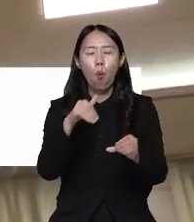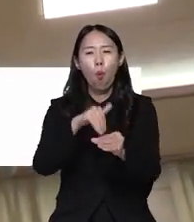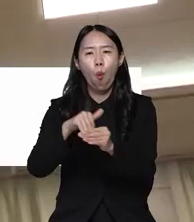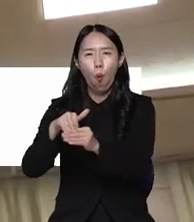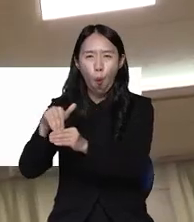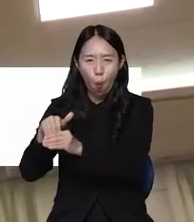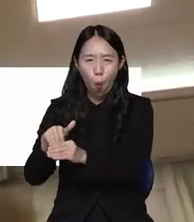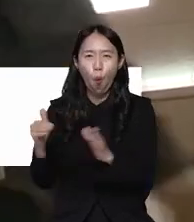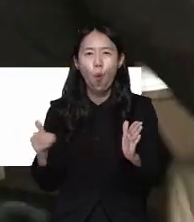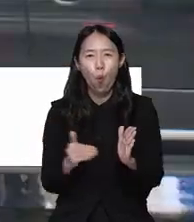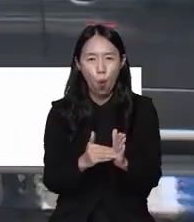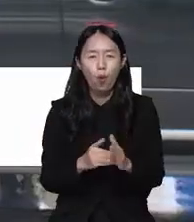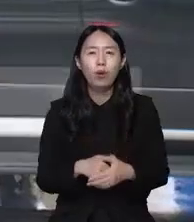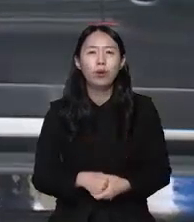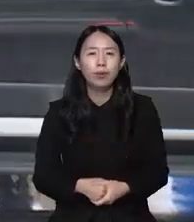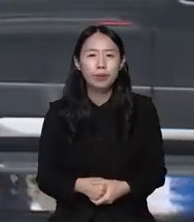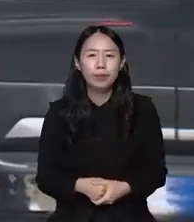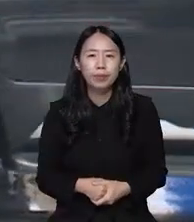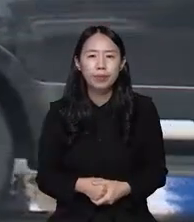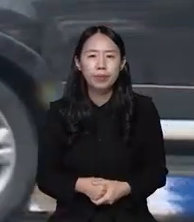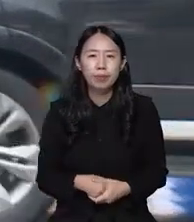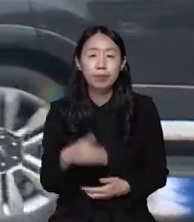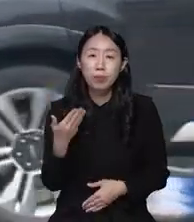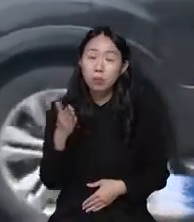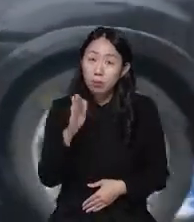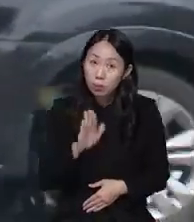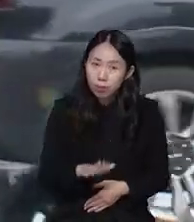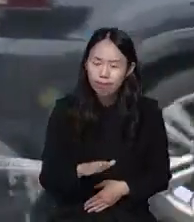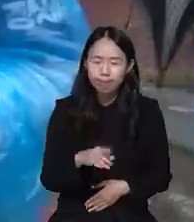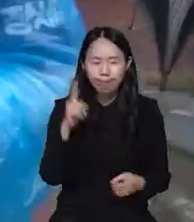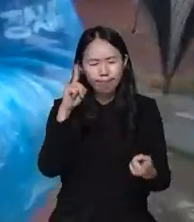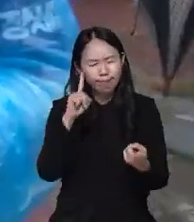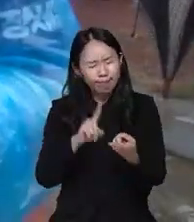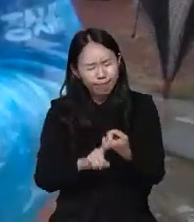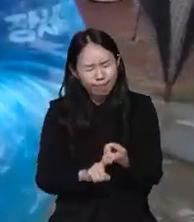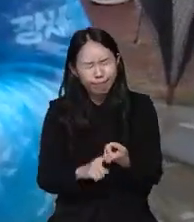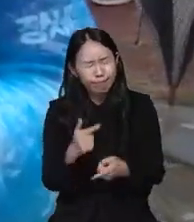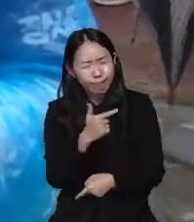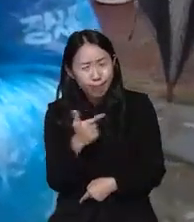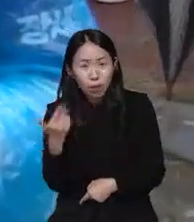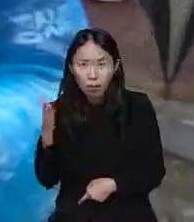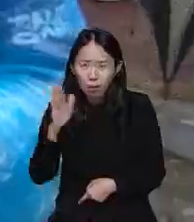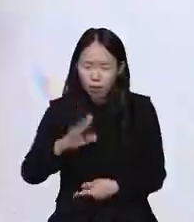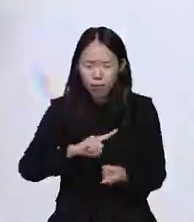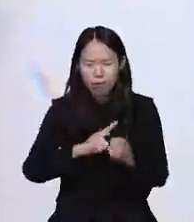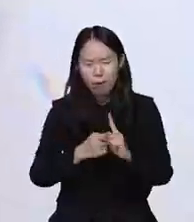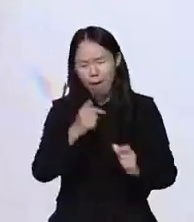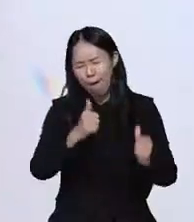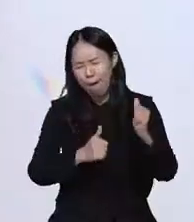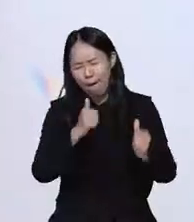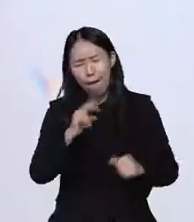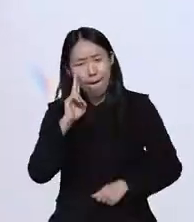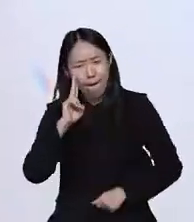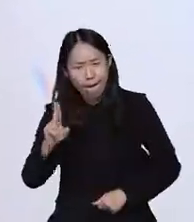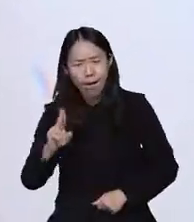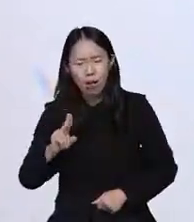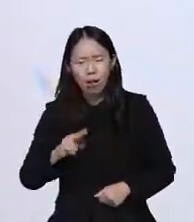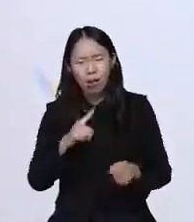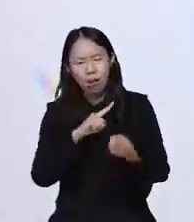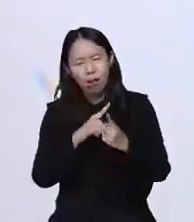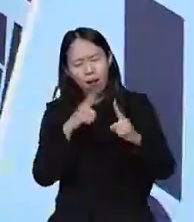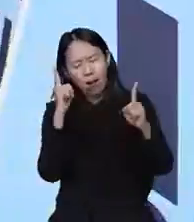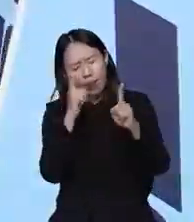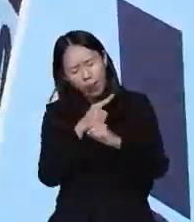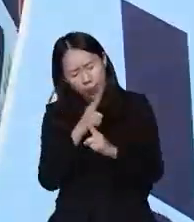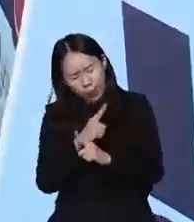높은 투표율을 기록했습니다. 하지만 높은 관심 속에 치열한 선거 분위기가 이어지면서 혼탁 과열